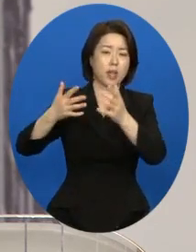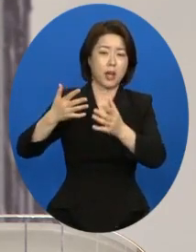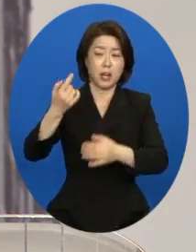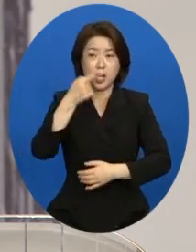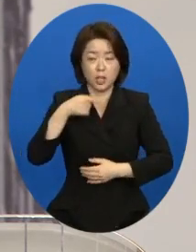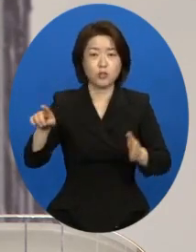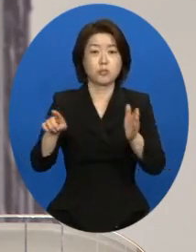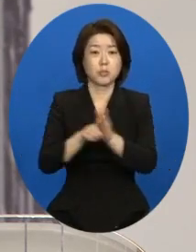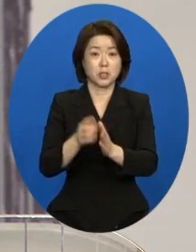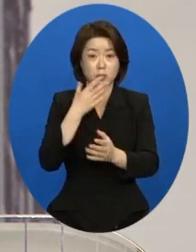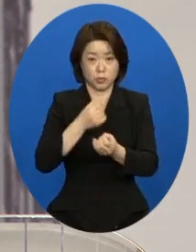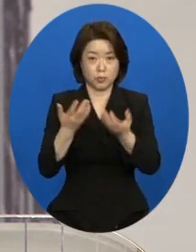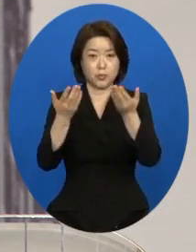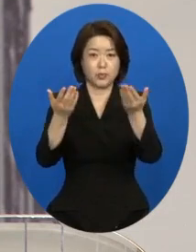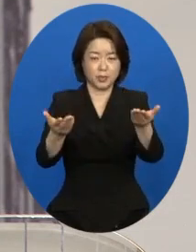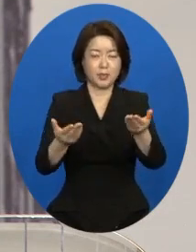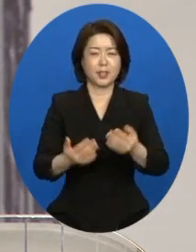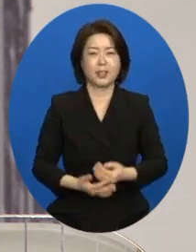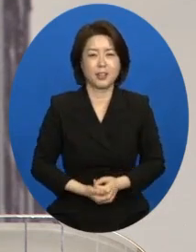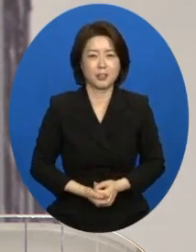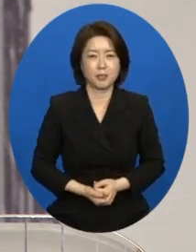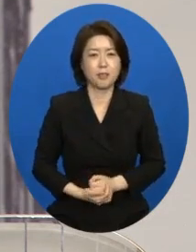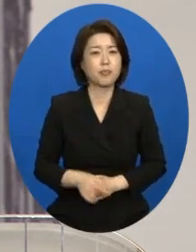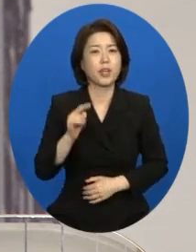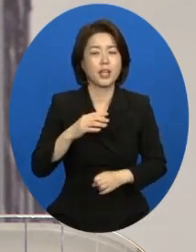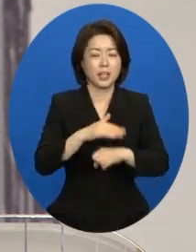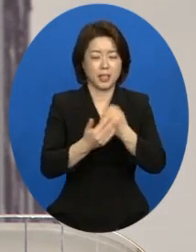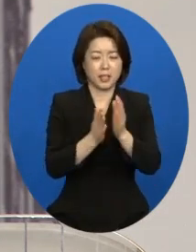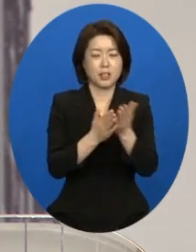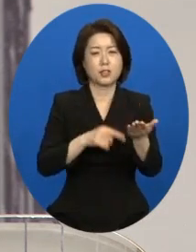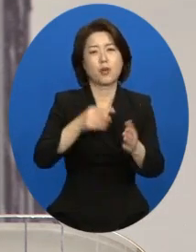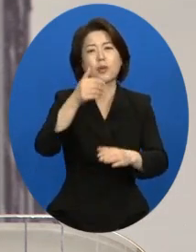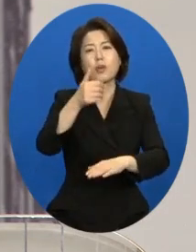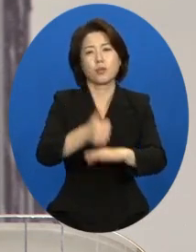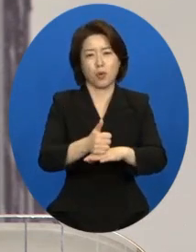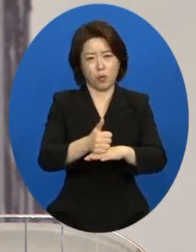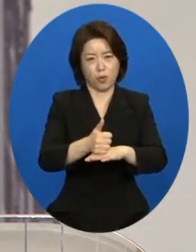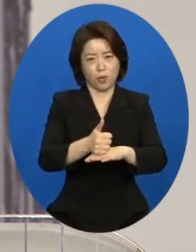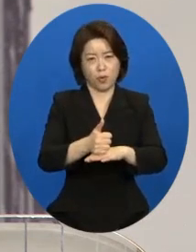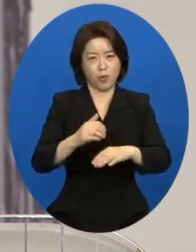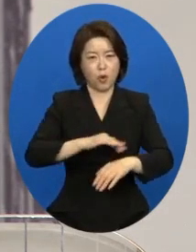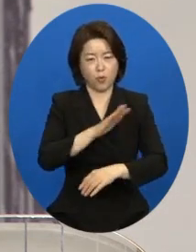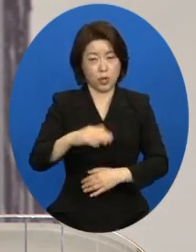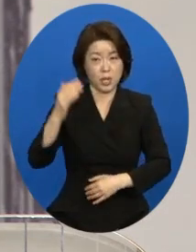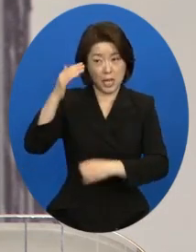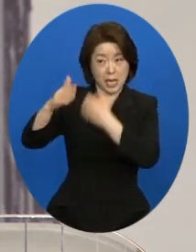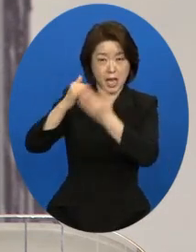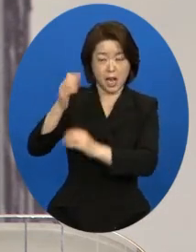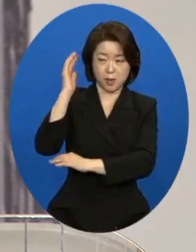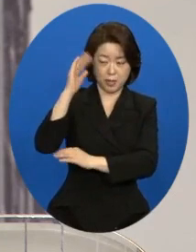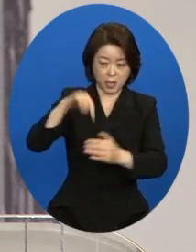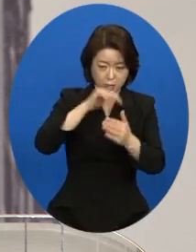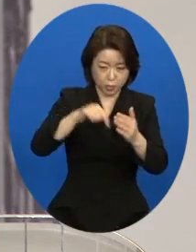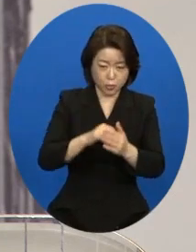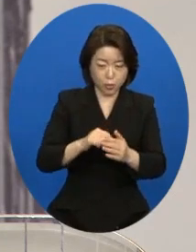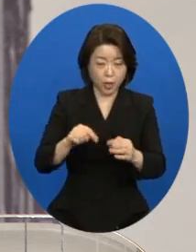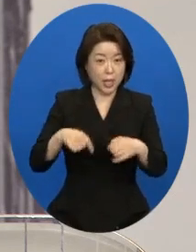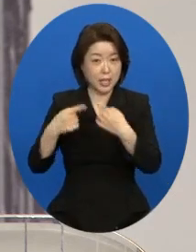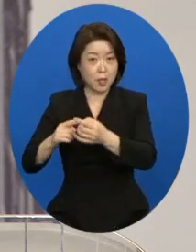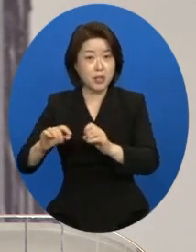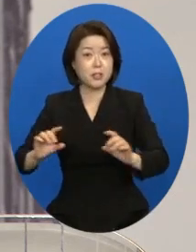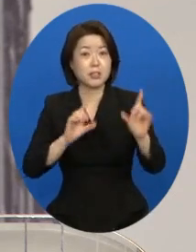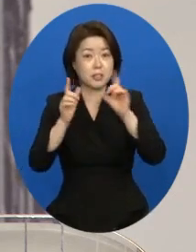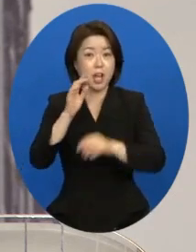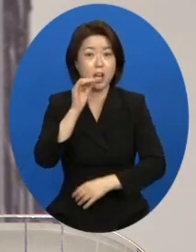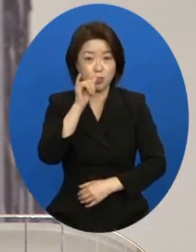믿으시길 축복합니다. 여러분, 이것이 성경의 결론이에요. 우리는 하나님의 이야기 안에 살고 있는데 그 이야기의